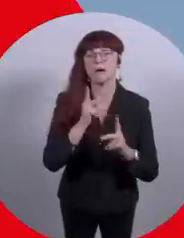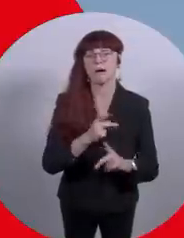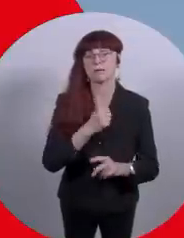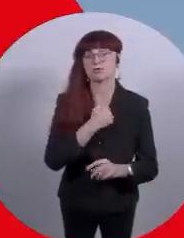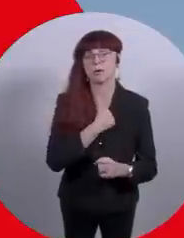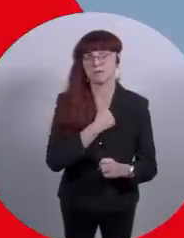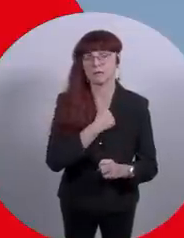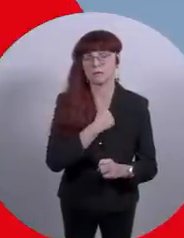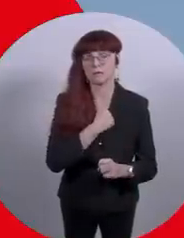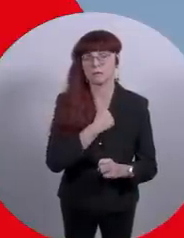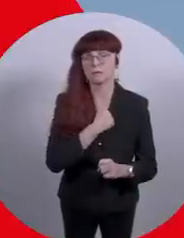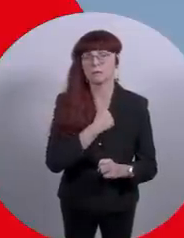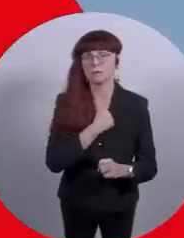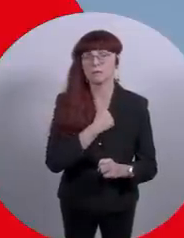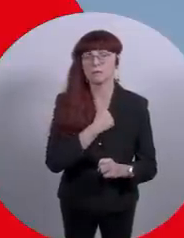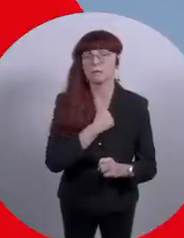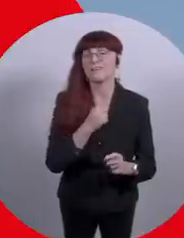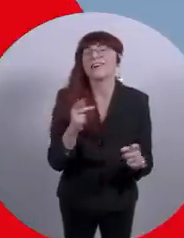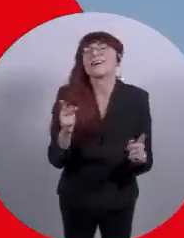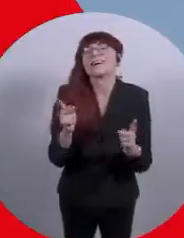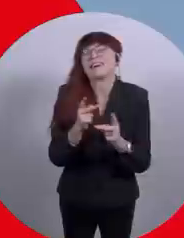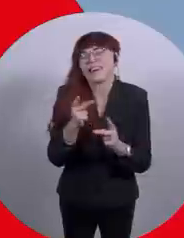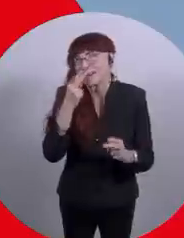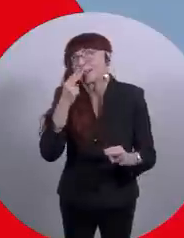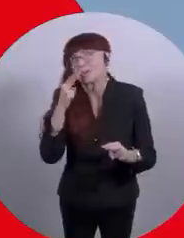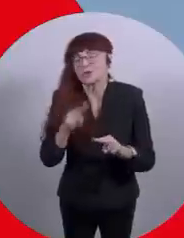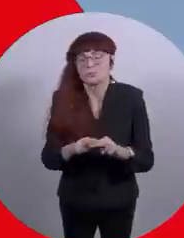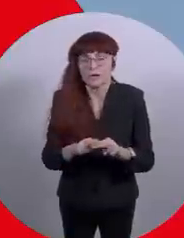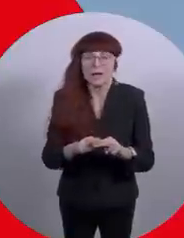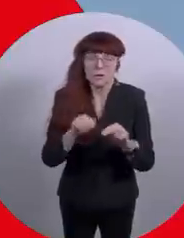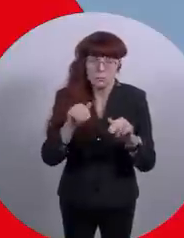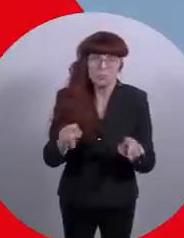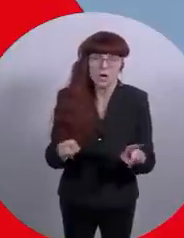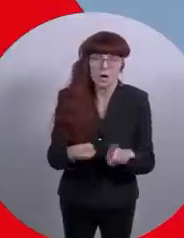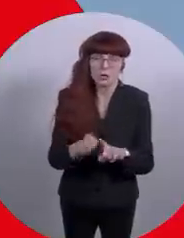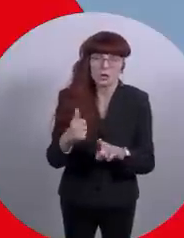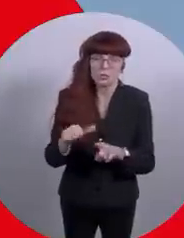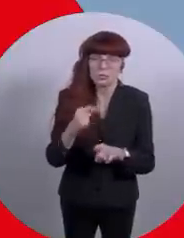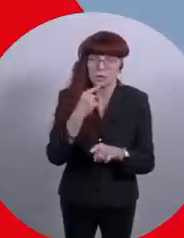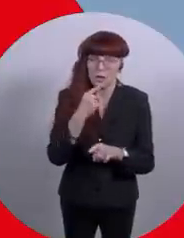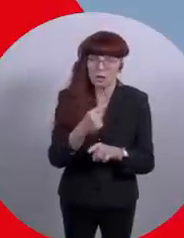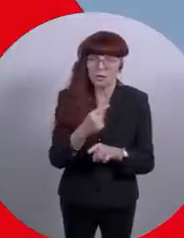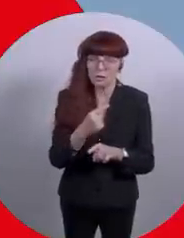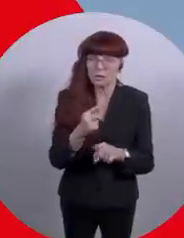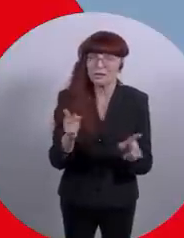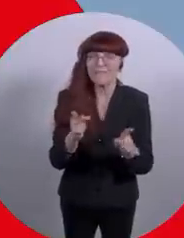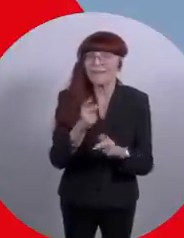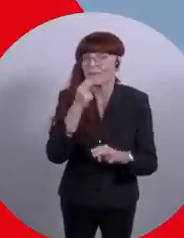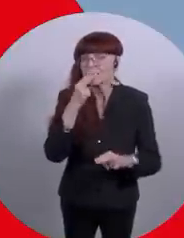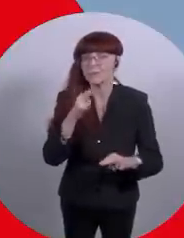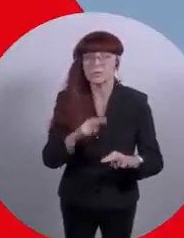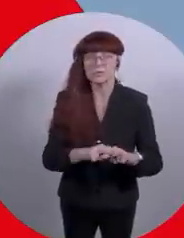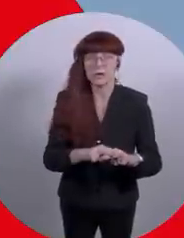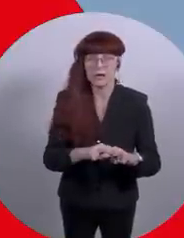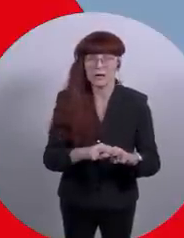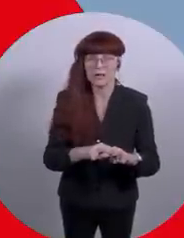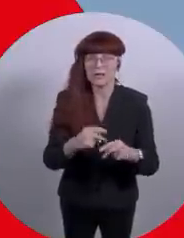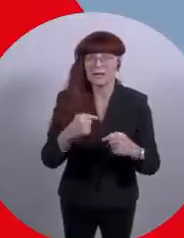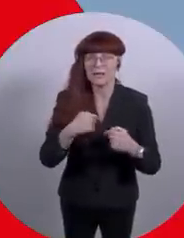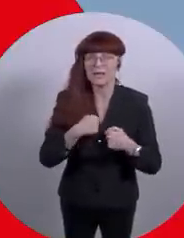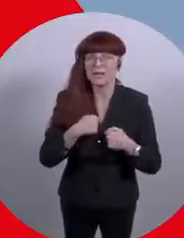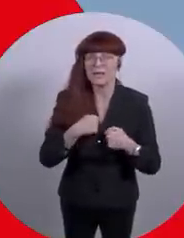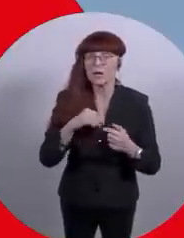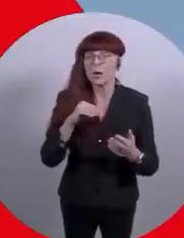sagen und auch das muss man in diesem Zusammenhang sprechen was ich nicht versprechen kann ist ob ich noch ein